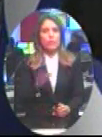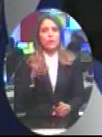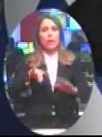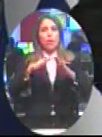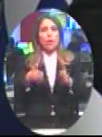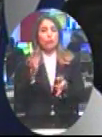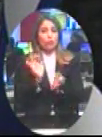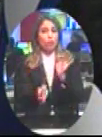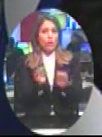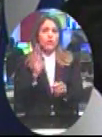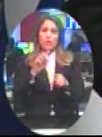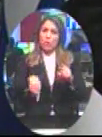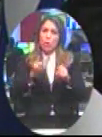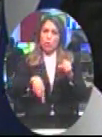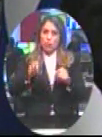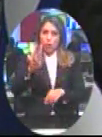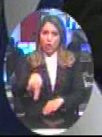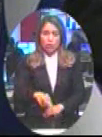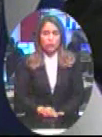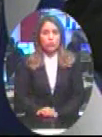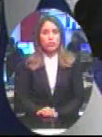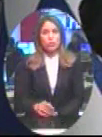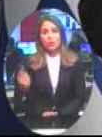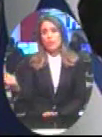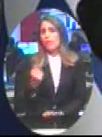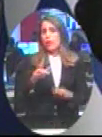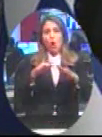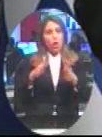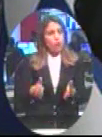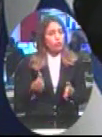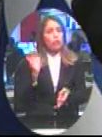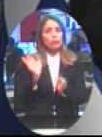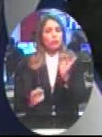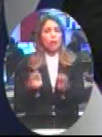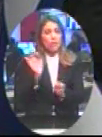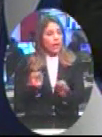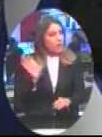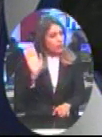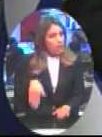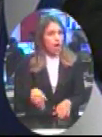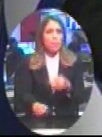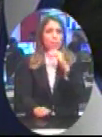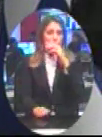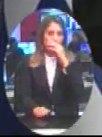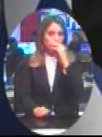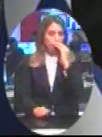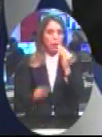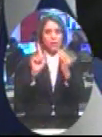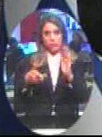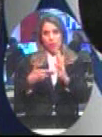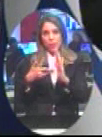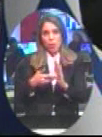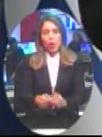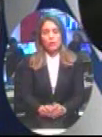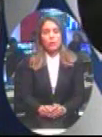חפה מטעויות. וכל רשות, גם הרשות השופטת, צריכה להיות נתונה לביקורת.